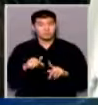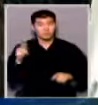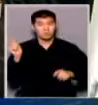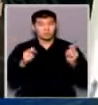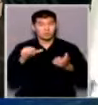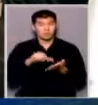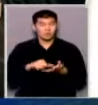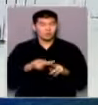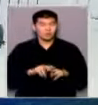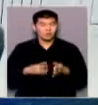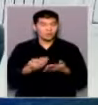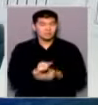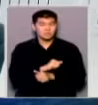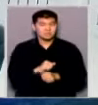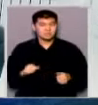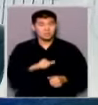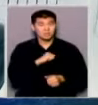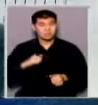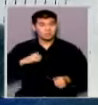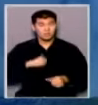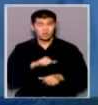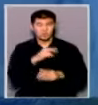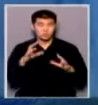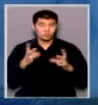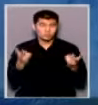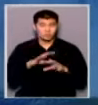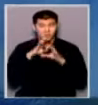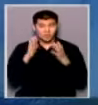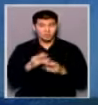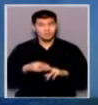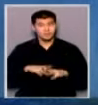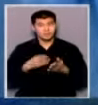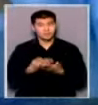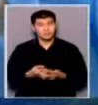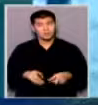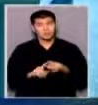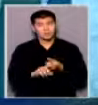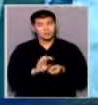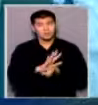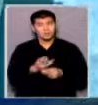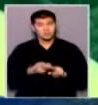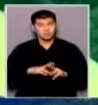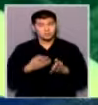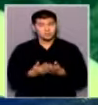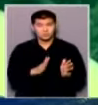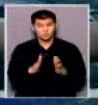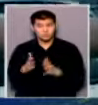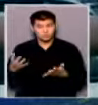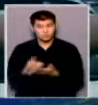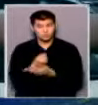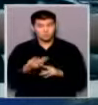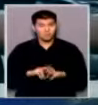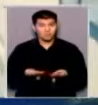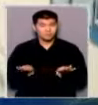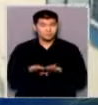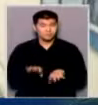бір ғұмырды тәуекелге тігу ме? Жо-жоқ, жалпақ жұртқа күйе жағу демес, індеттен арылу жолынан жүйе табуда бірге